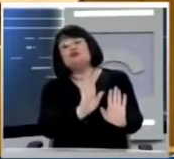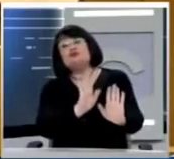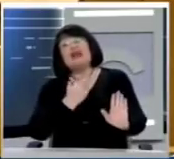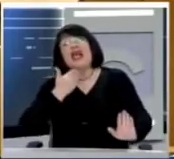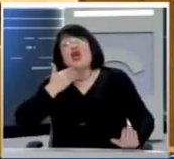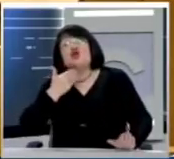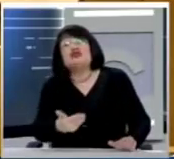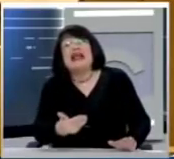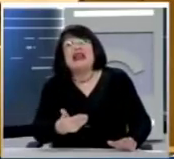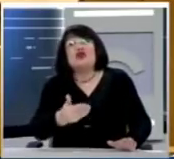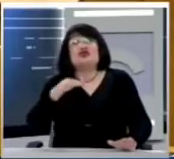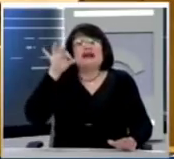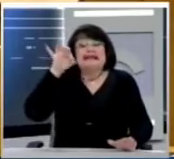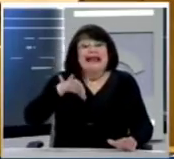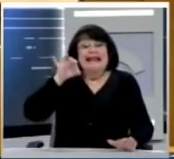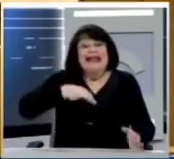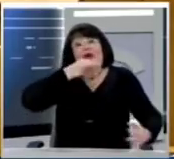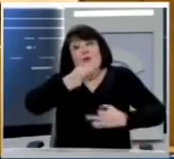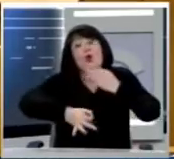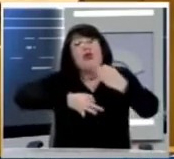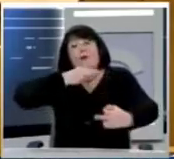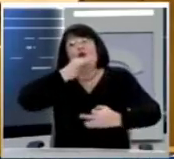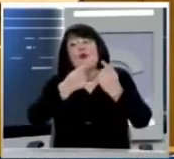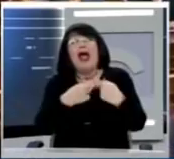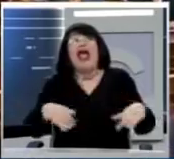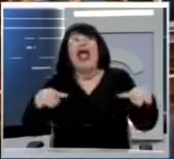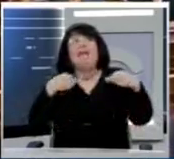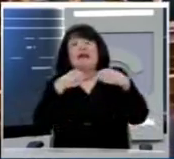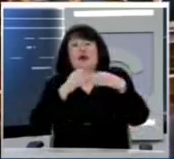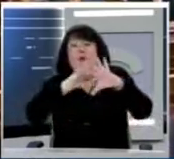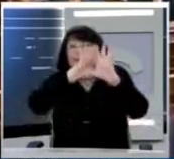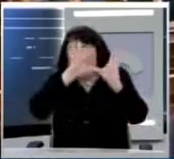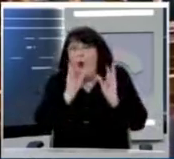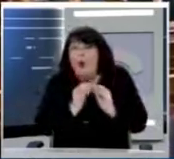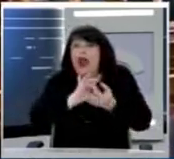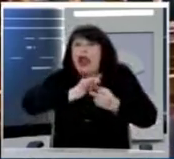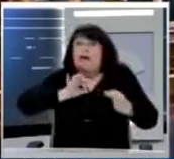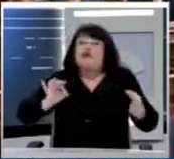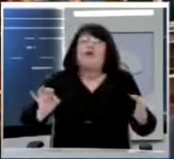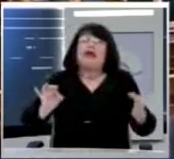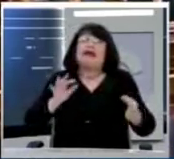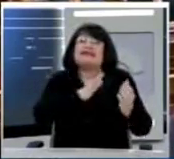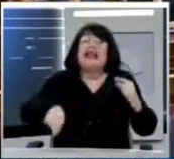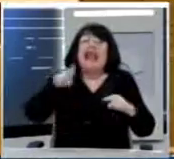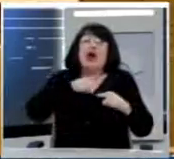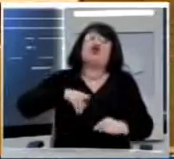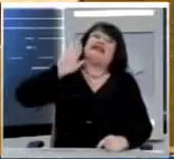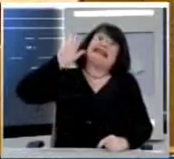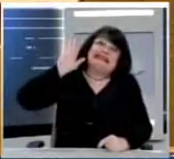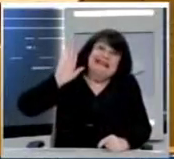μέχρι τέλους. Σταγόνα, σταγόνα. Και ειδικά στην Επιτροπή σταγόνα, σταγόνα. Θα θυμηθεί ο ελληνικός λαός και την